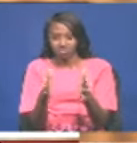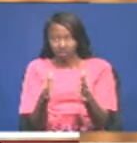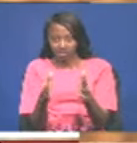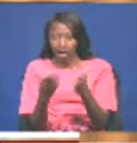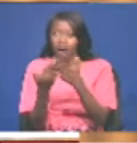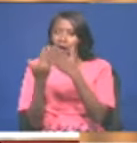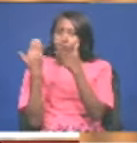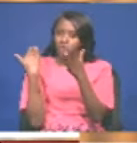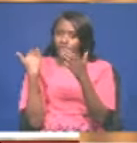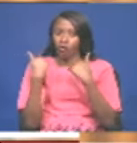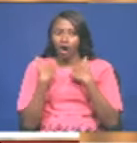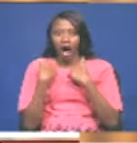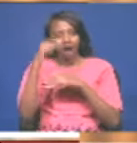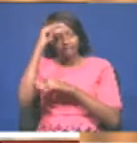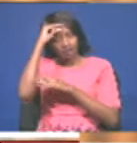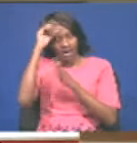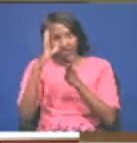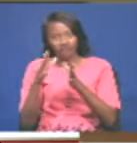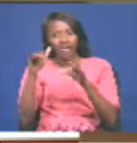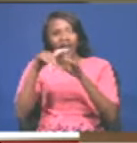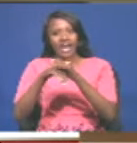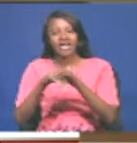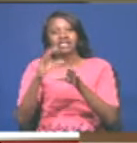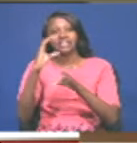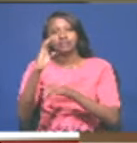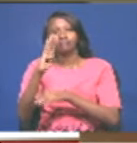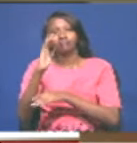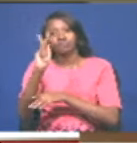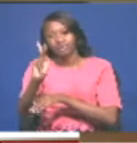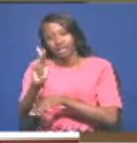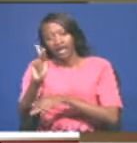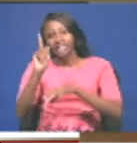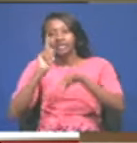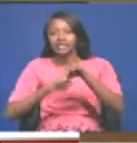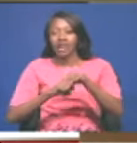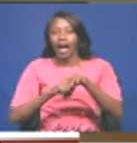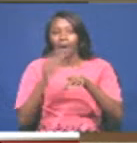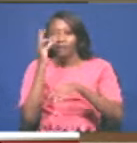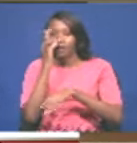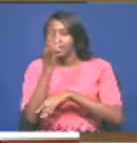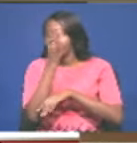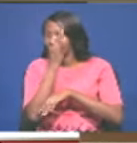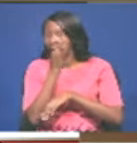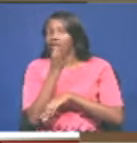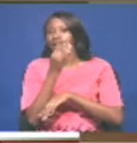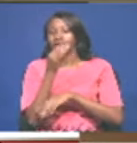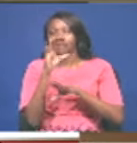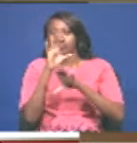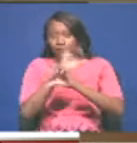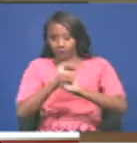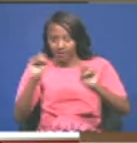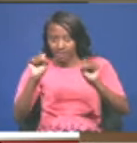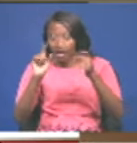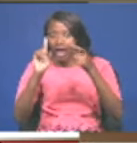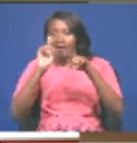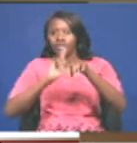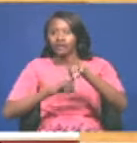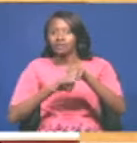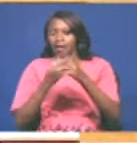kama gavana wa Benki Kuu ya Kenya wakati wa enzi ya hayati Mwai Kibaki. Mkurugenzi mkuu wa kampuni ya umeme